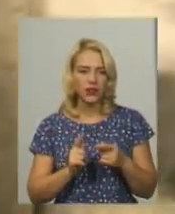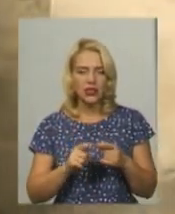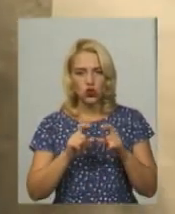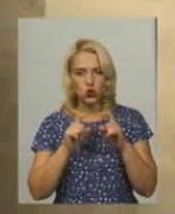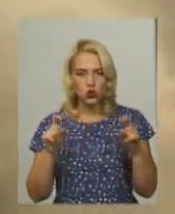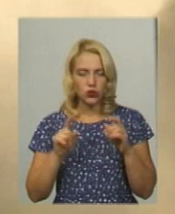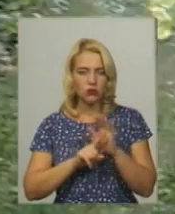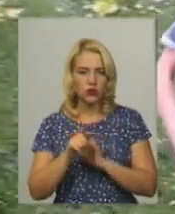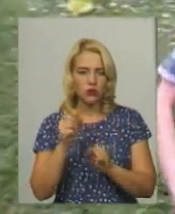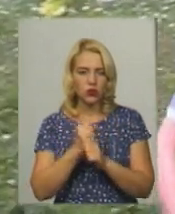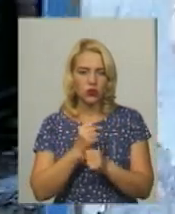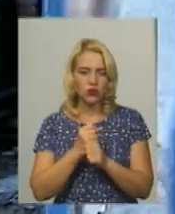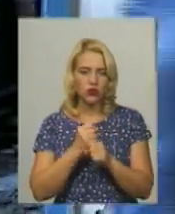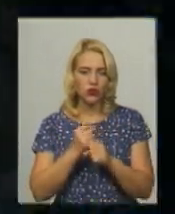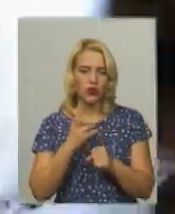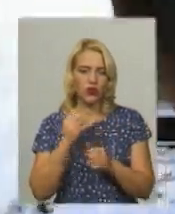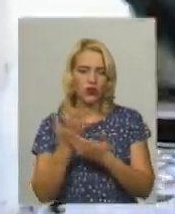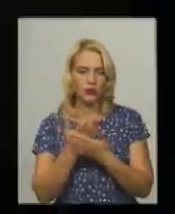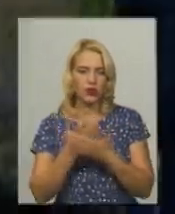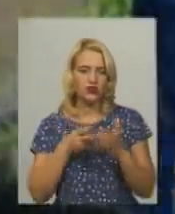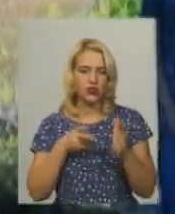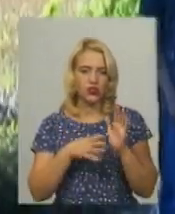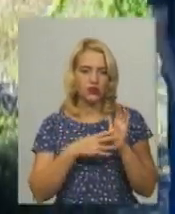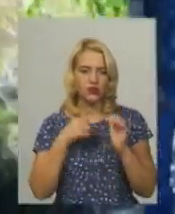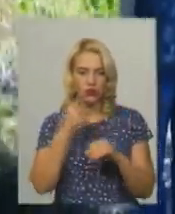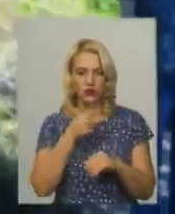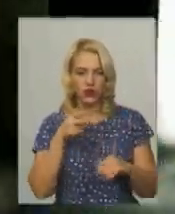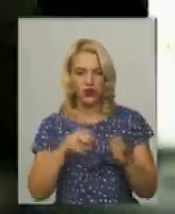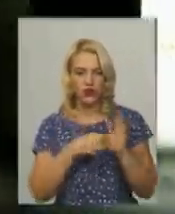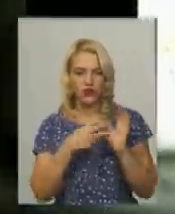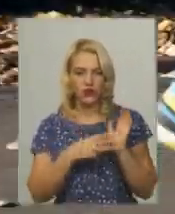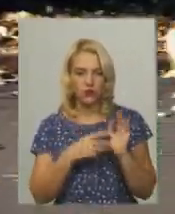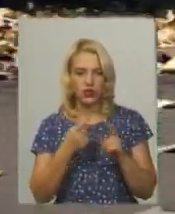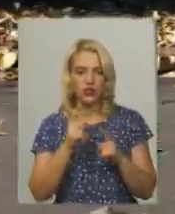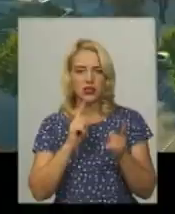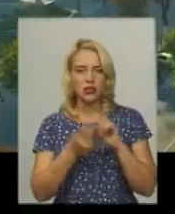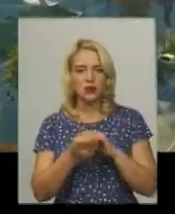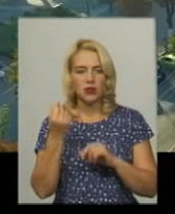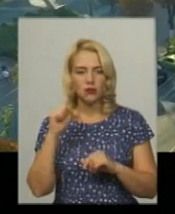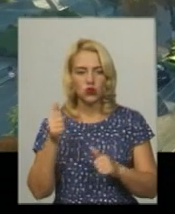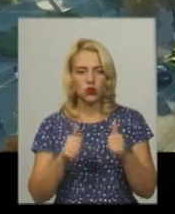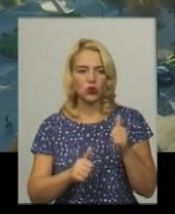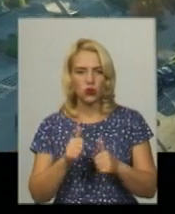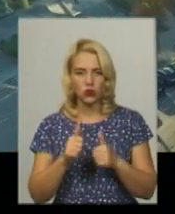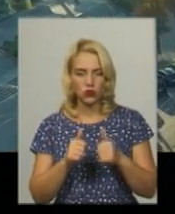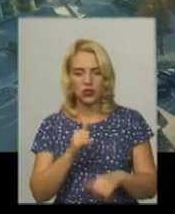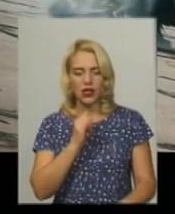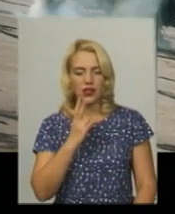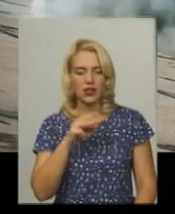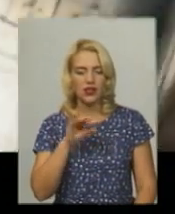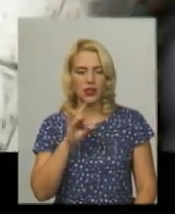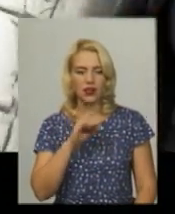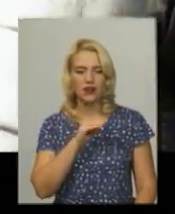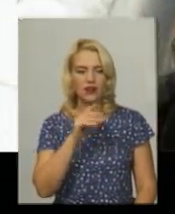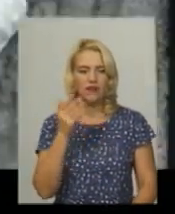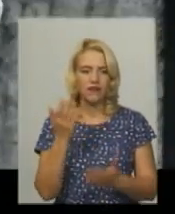Foundation почала працювати над кінематографом з 2009 року. В 2018-му стала переможцем конкурсу Interfilm Fest